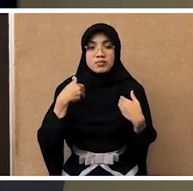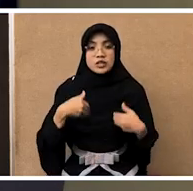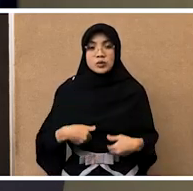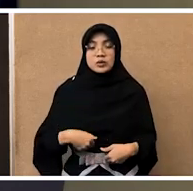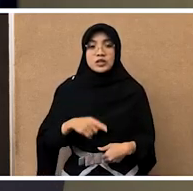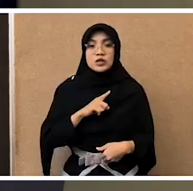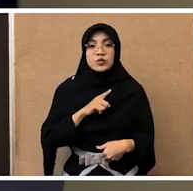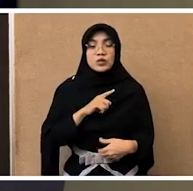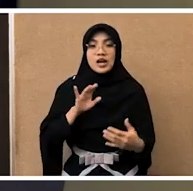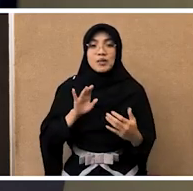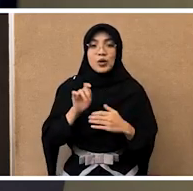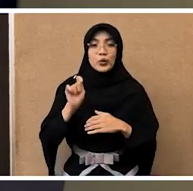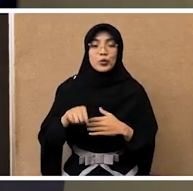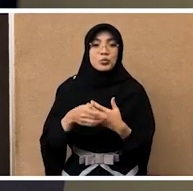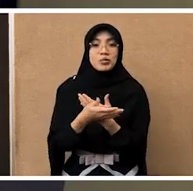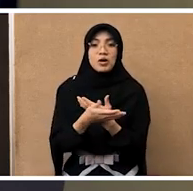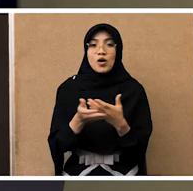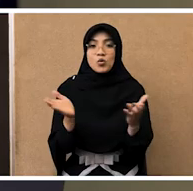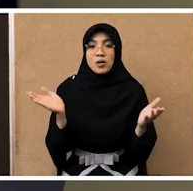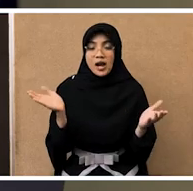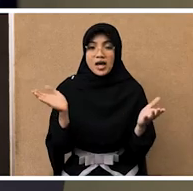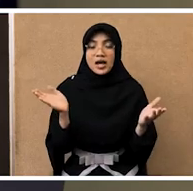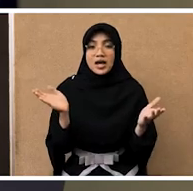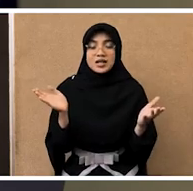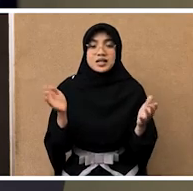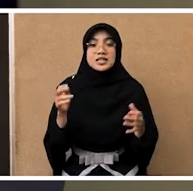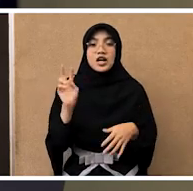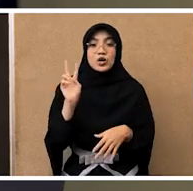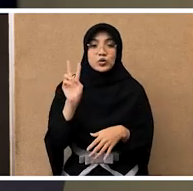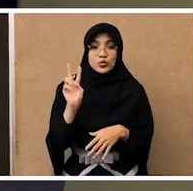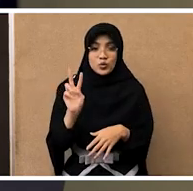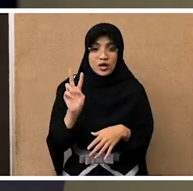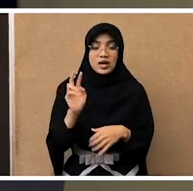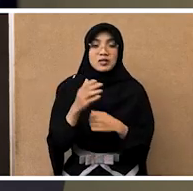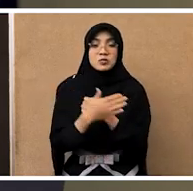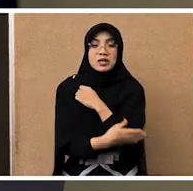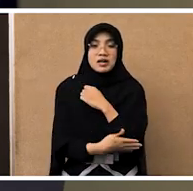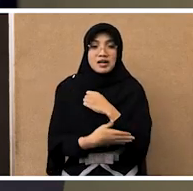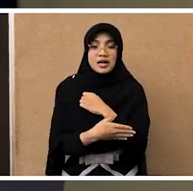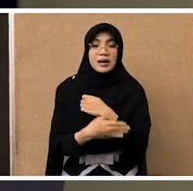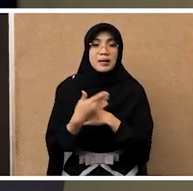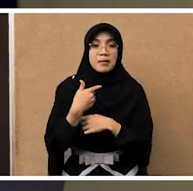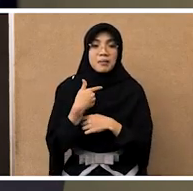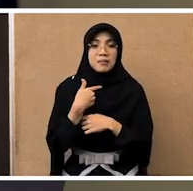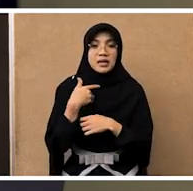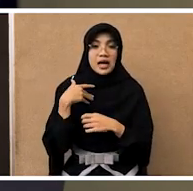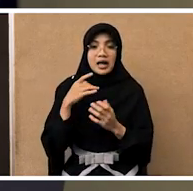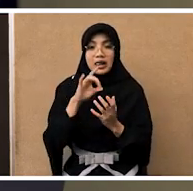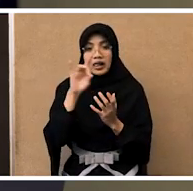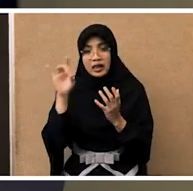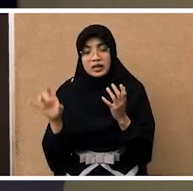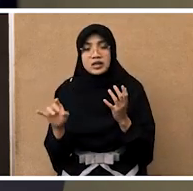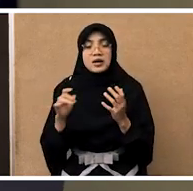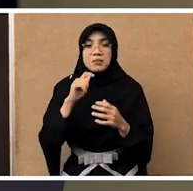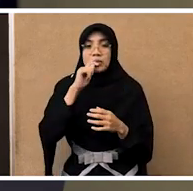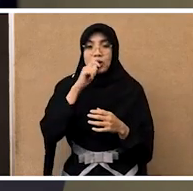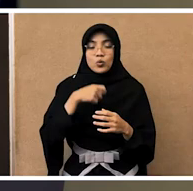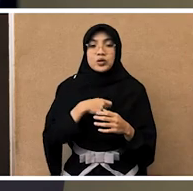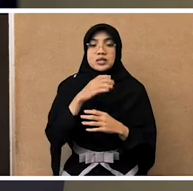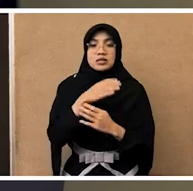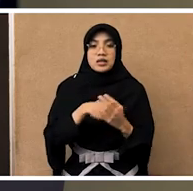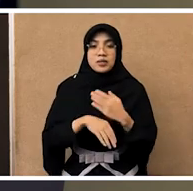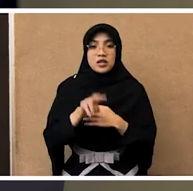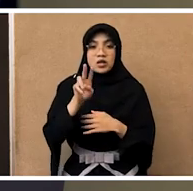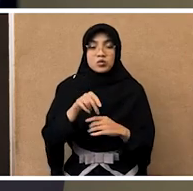dihadapan hukum di manapun berada dan kemudian Yang kedua bahwa negara-negara pihak harus mengakui penyandang disabilitas